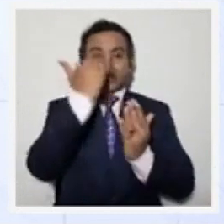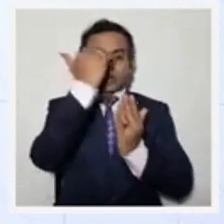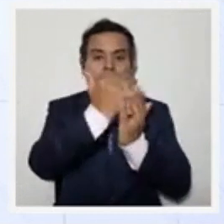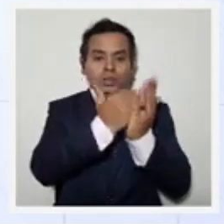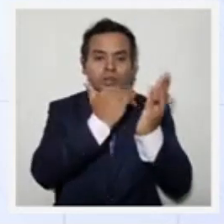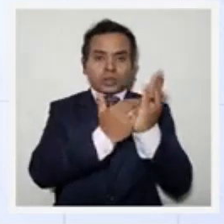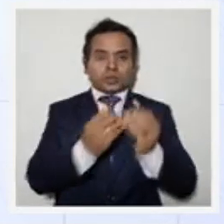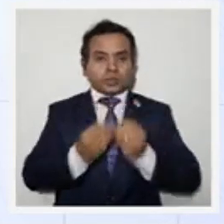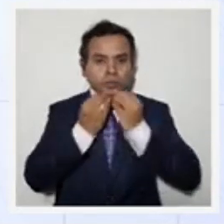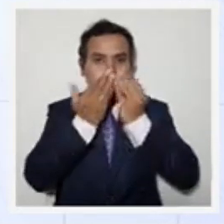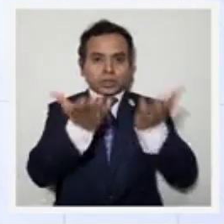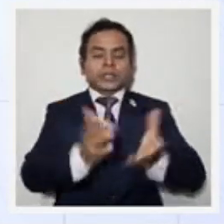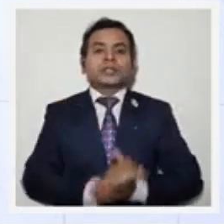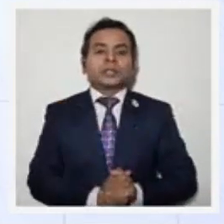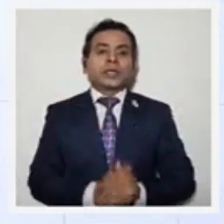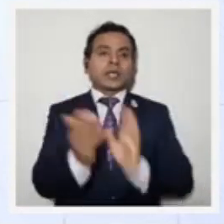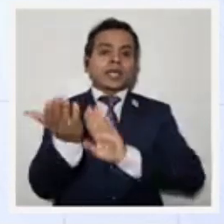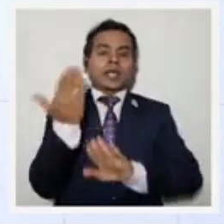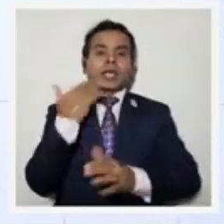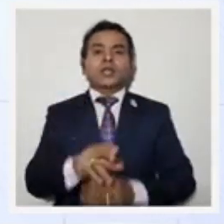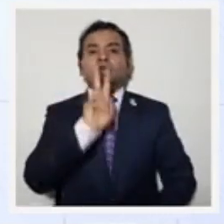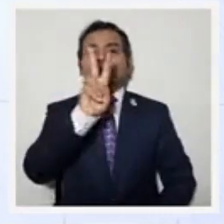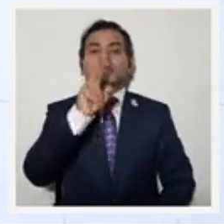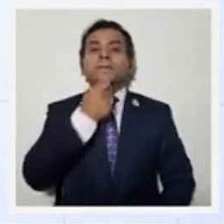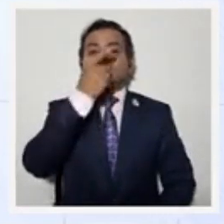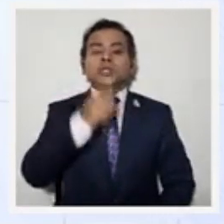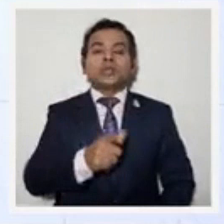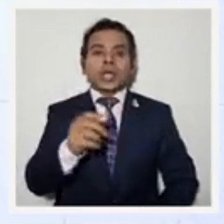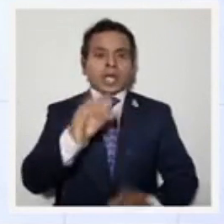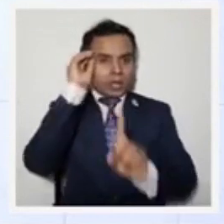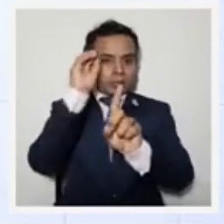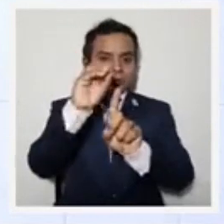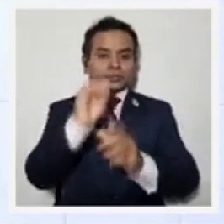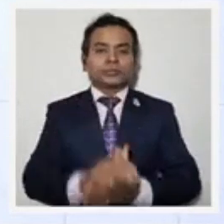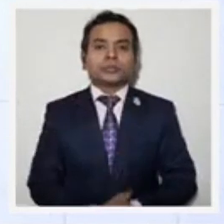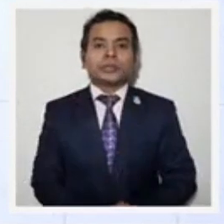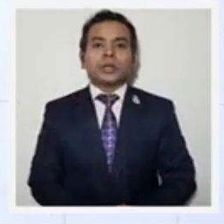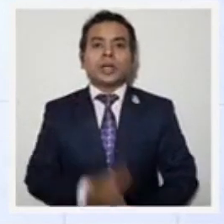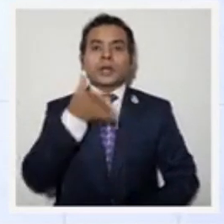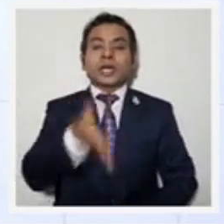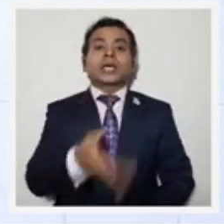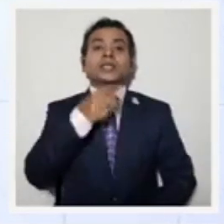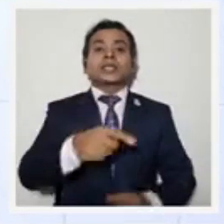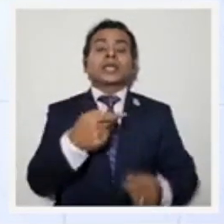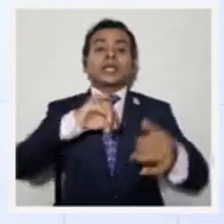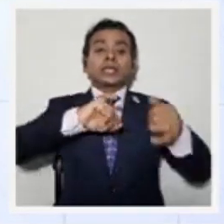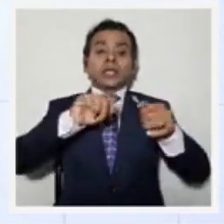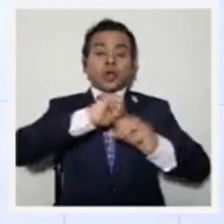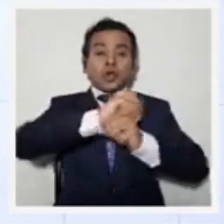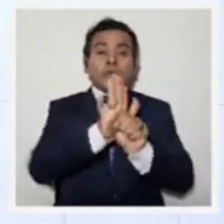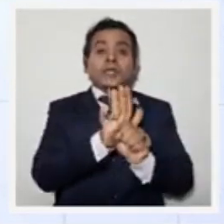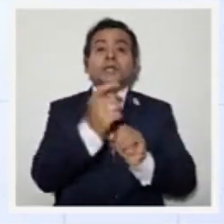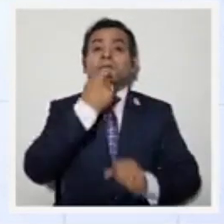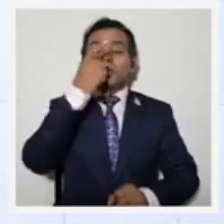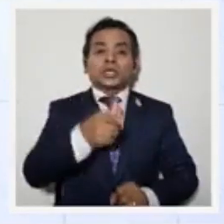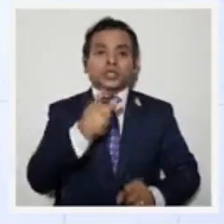আলাইকুম। আমরা আজকে বাংলাদেশের পরিস্থিতি আপনাদের সামনে তুলে ধরব। তবে পরিস্থিতি তোলার আগে